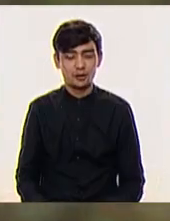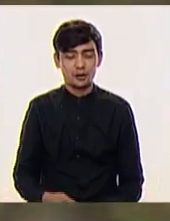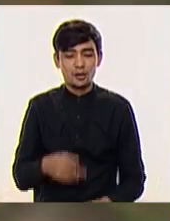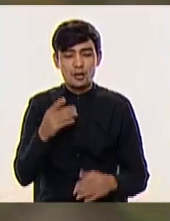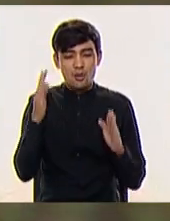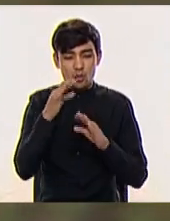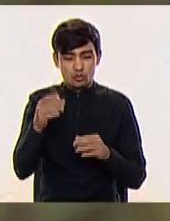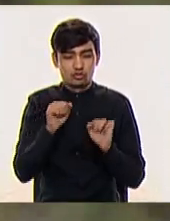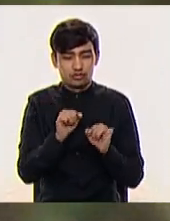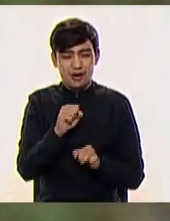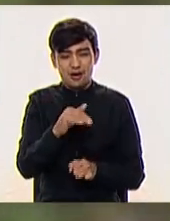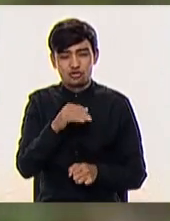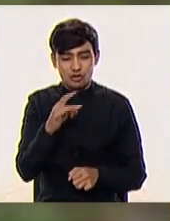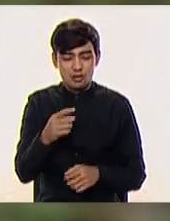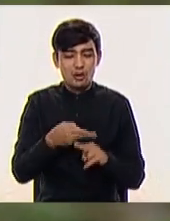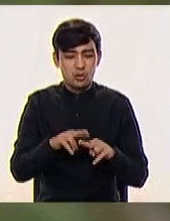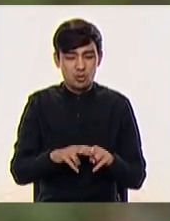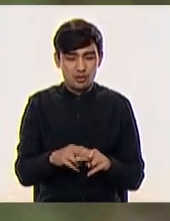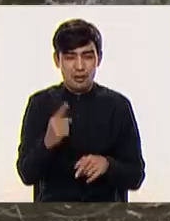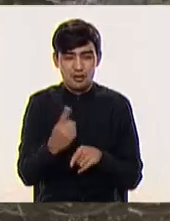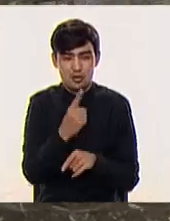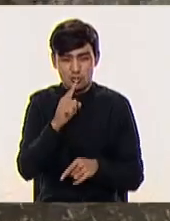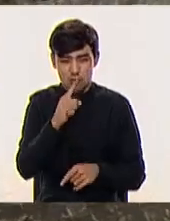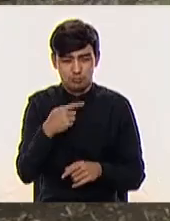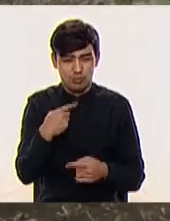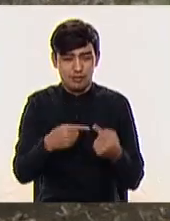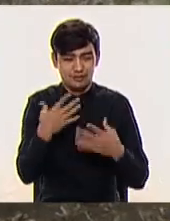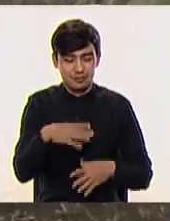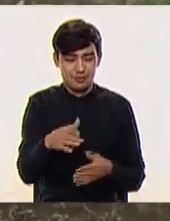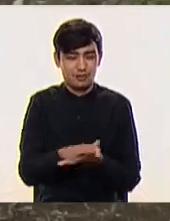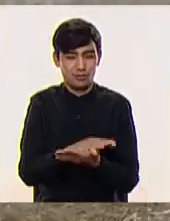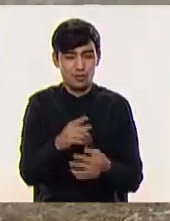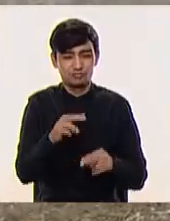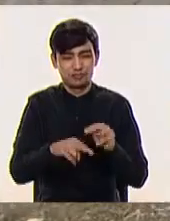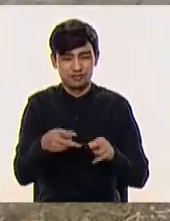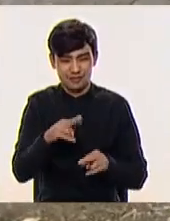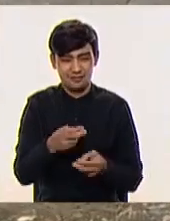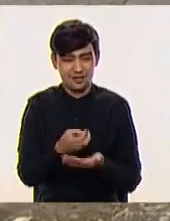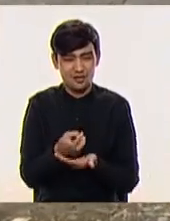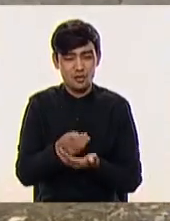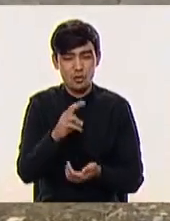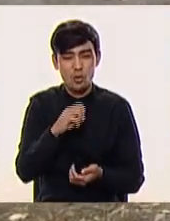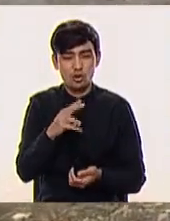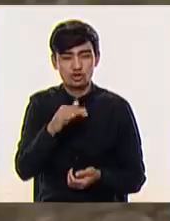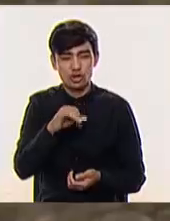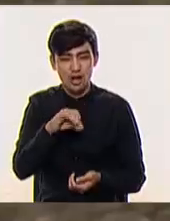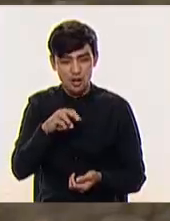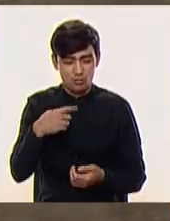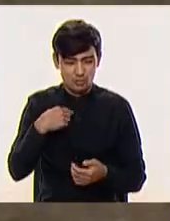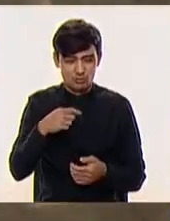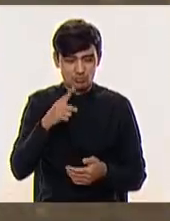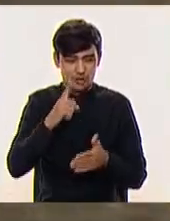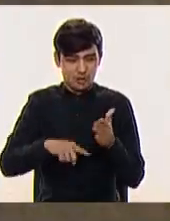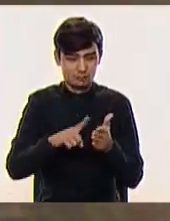Экологический защитник Ажар Джандосова, которая не один год боролась за отмену строительства горнолыжного курорта в урочище Кокжайляу, не может поверить тому,